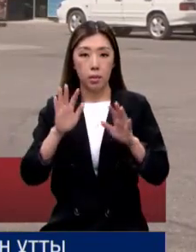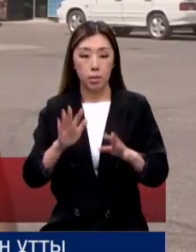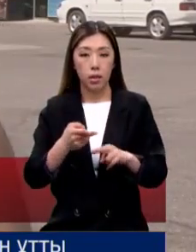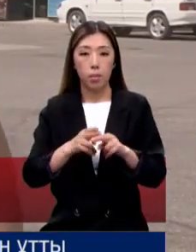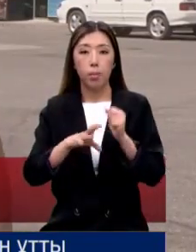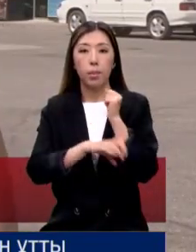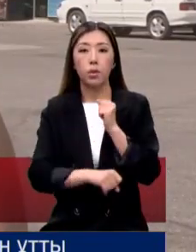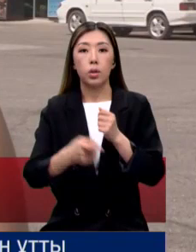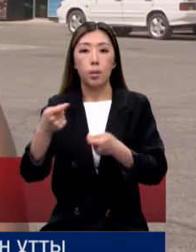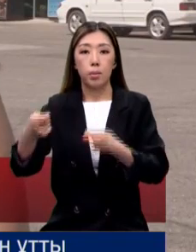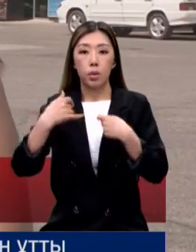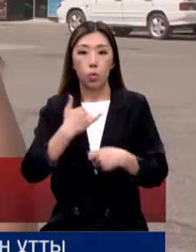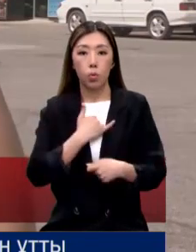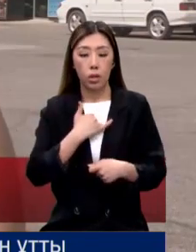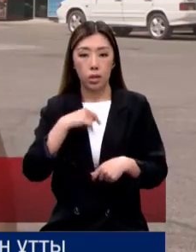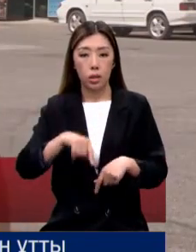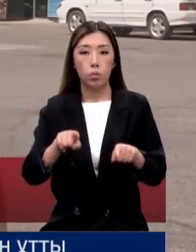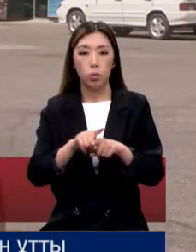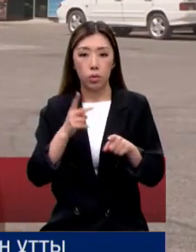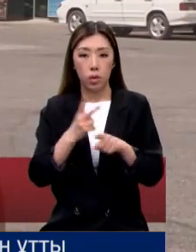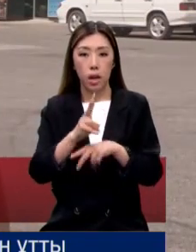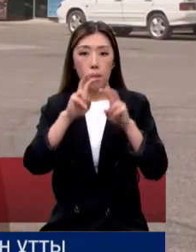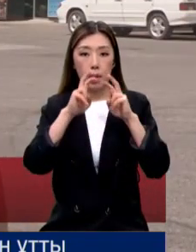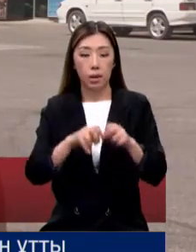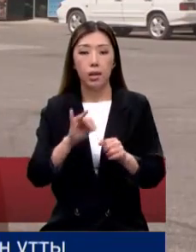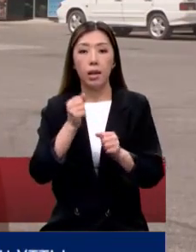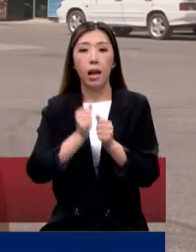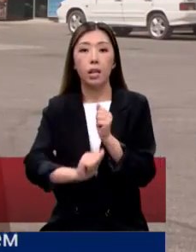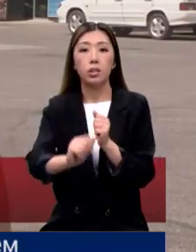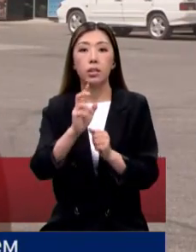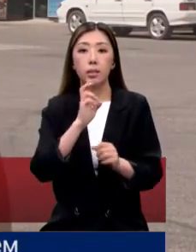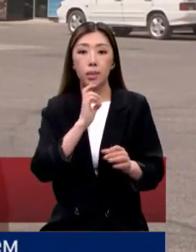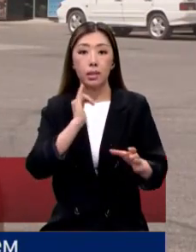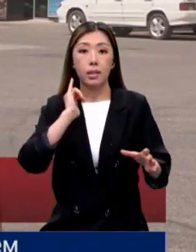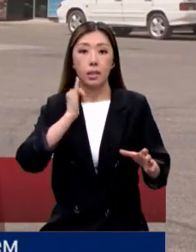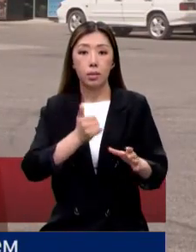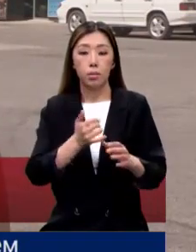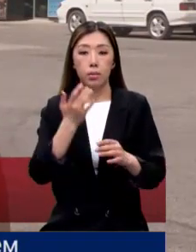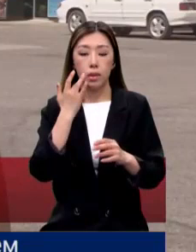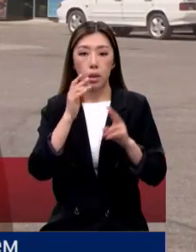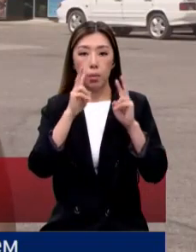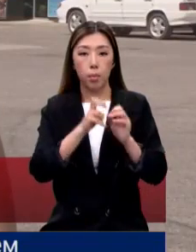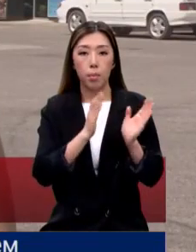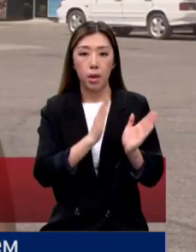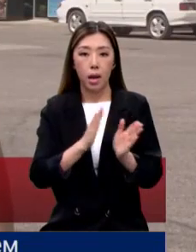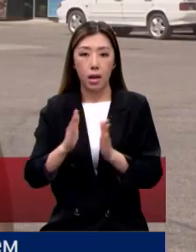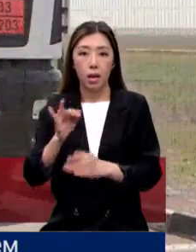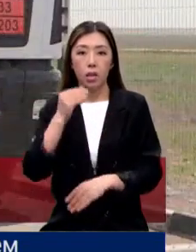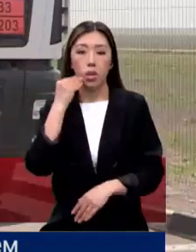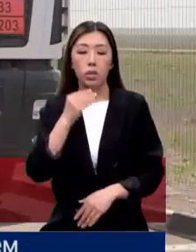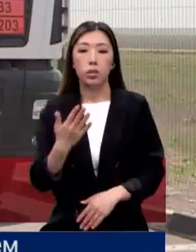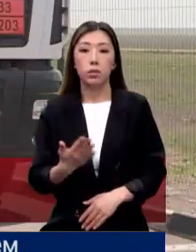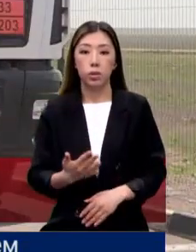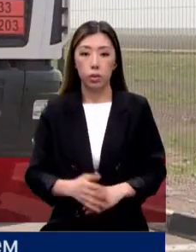прибытии к нам сюда, на автозаправочный комплекс, и ежедневно. Месячно каждая заправка нашей сети проходит через проверку качества